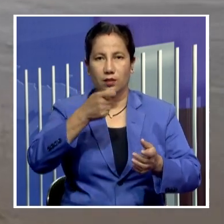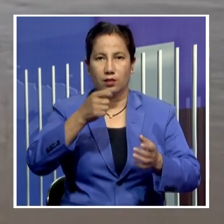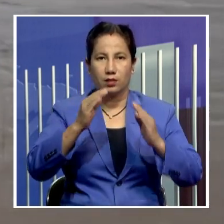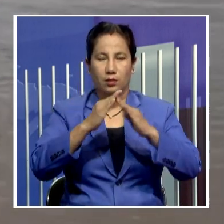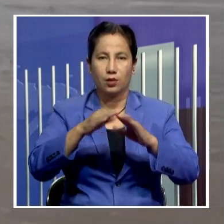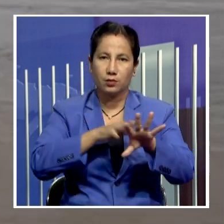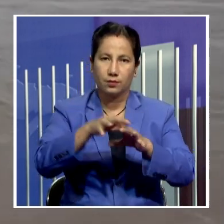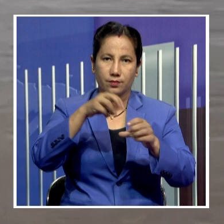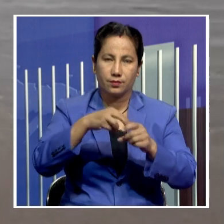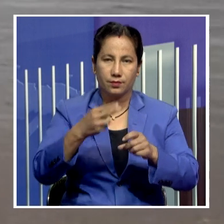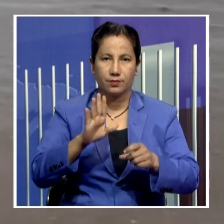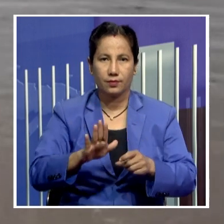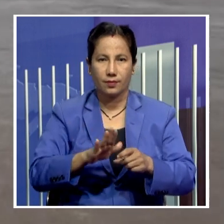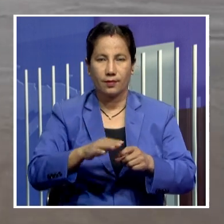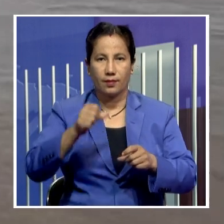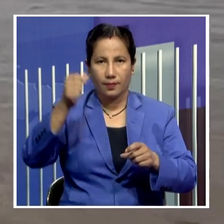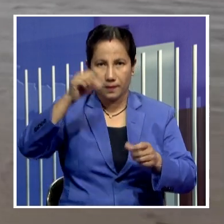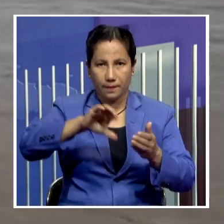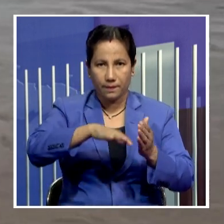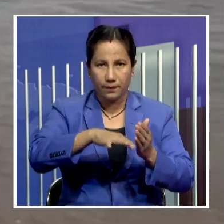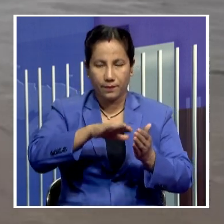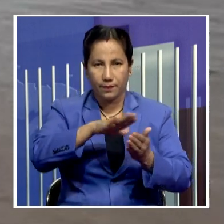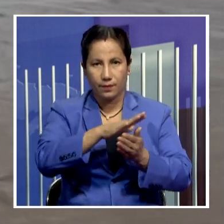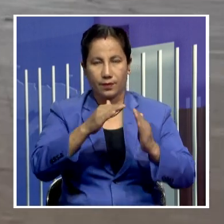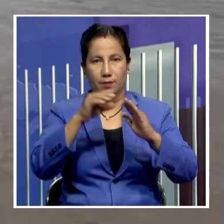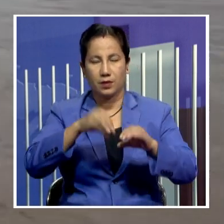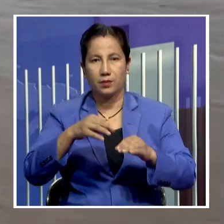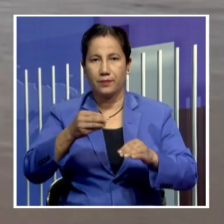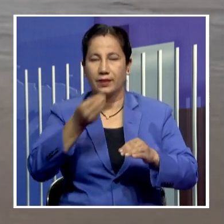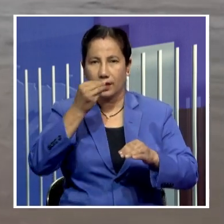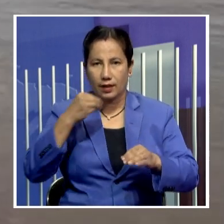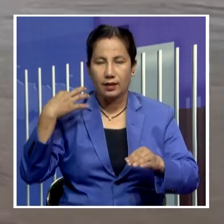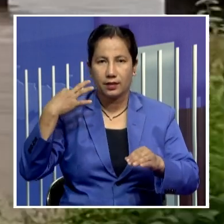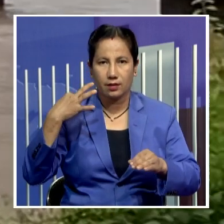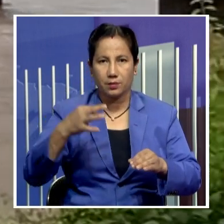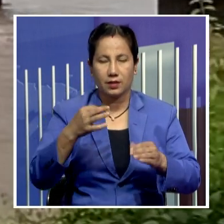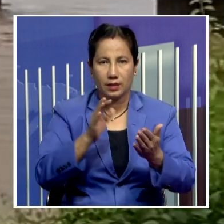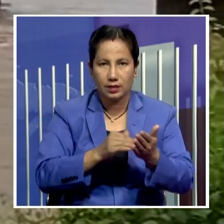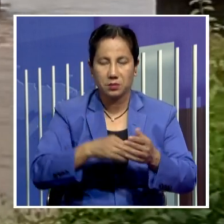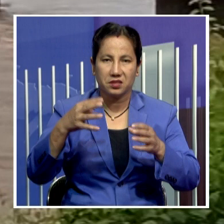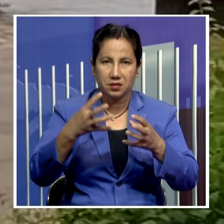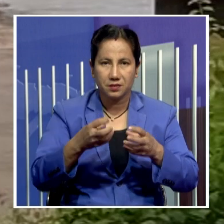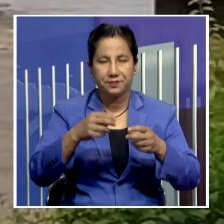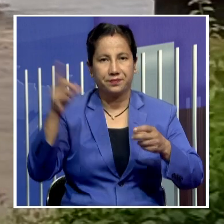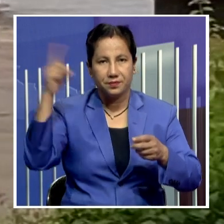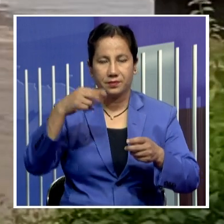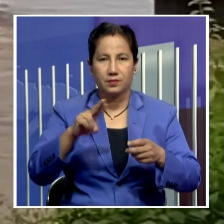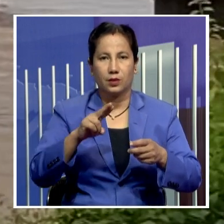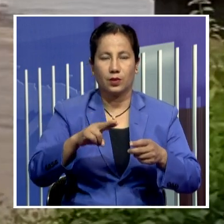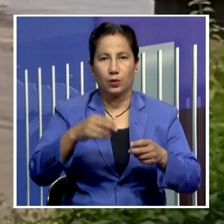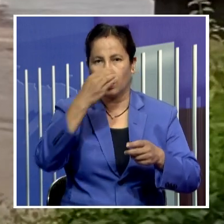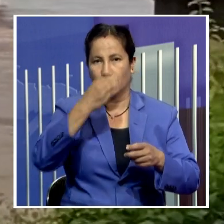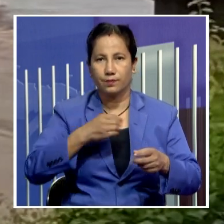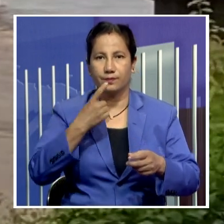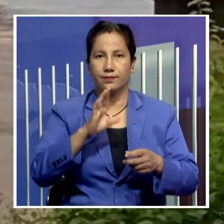बढी डुबानमा परेका छन्। बाढी घरभित्र पसेपछि अन्नपात, कपडा, लत्ता कपडा भिजेर क्षति भएको स्थानीय गणेश गुप्ताले